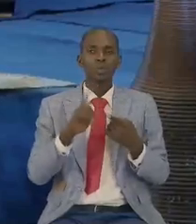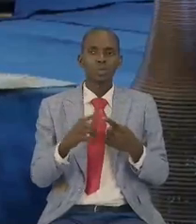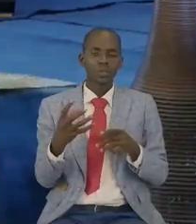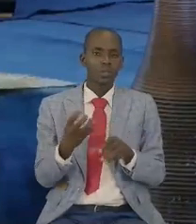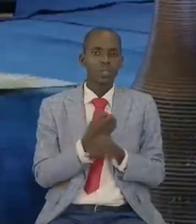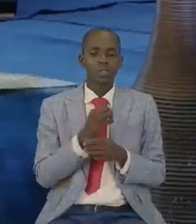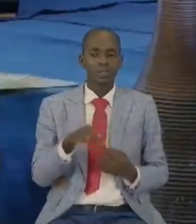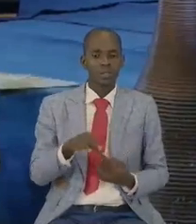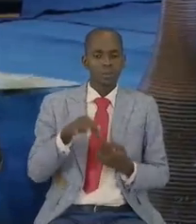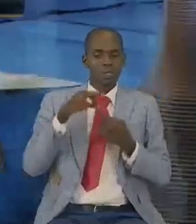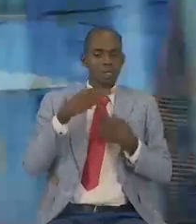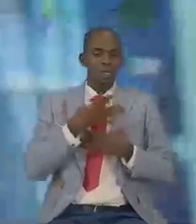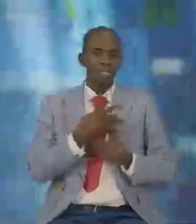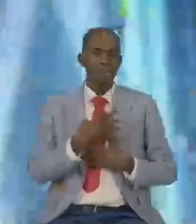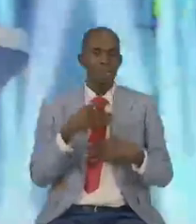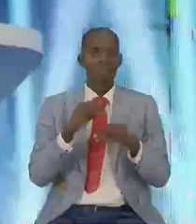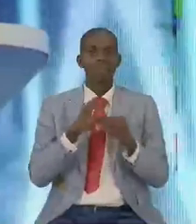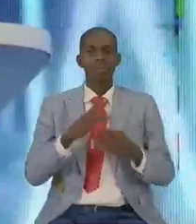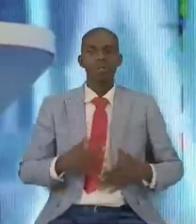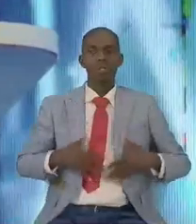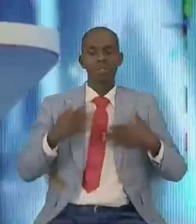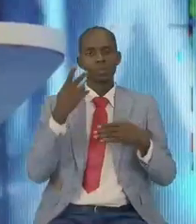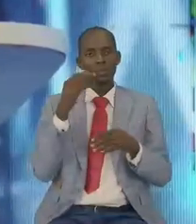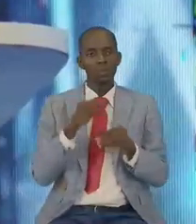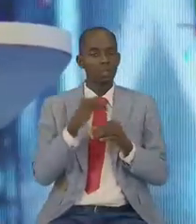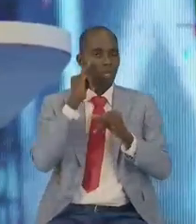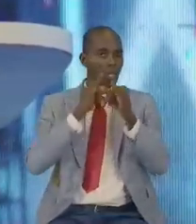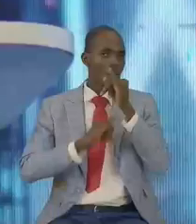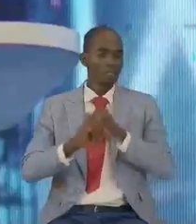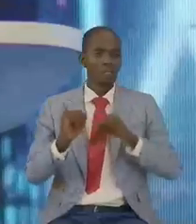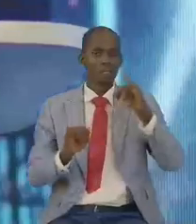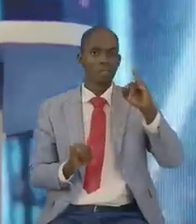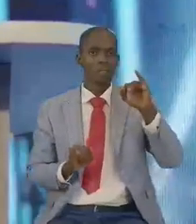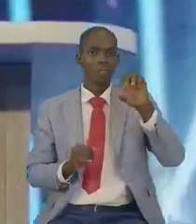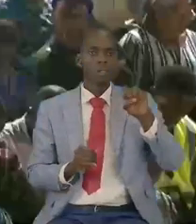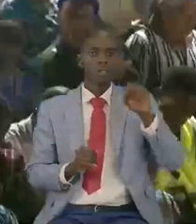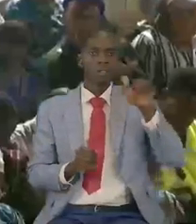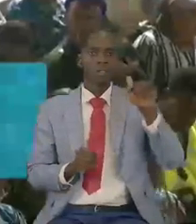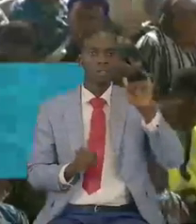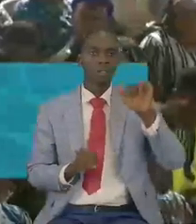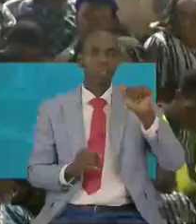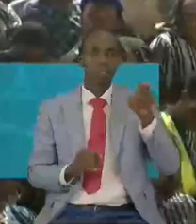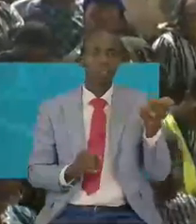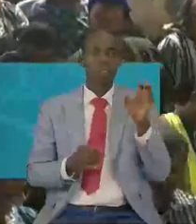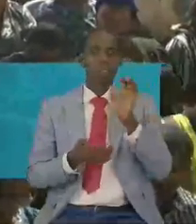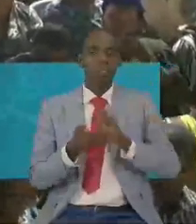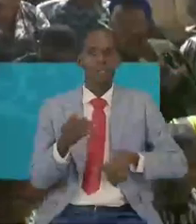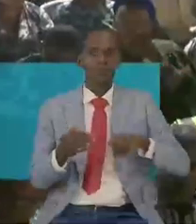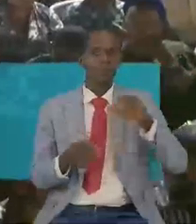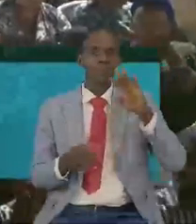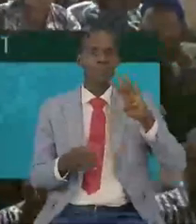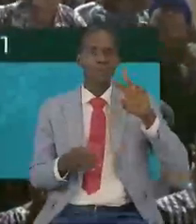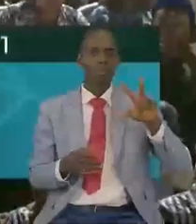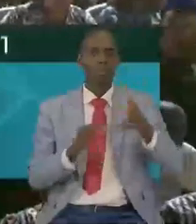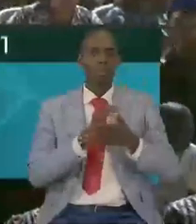Dieu aura un intérêt spécial pour ta vie. Ésaïe 43, verset 21.